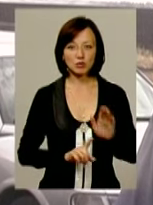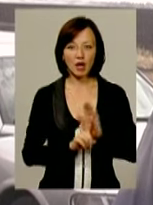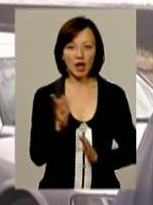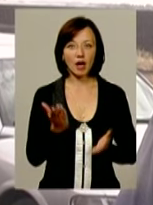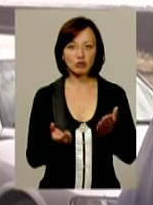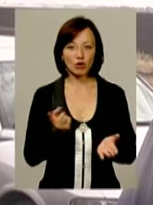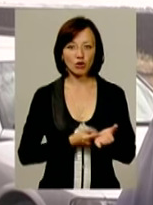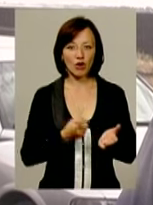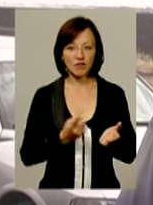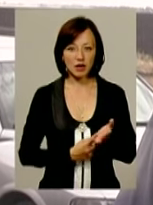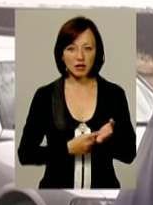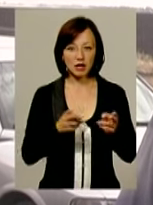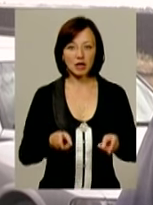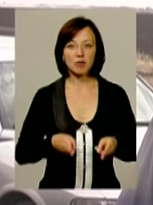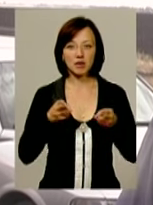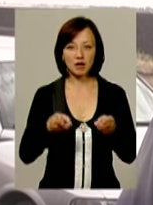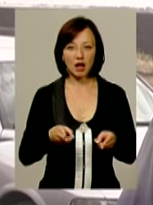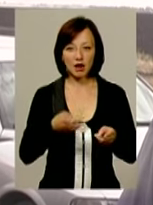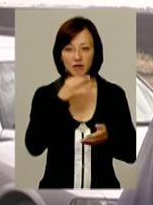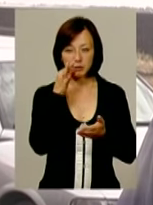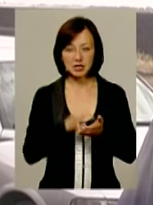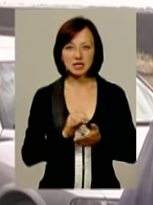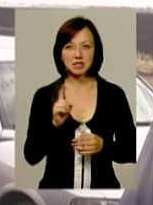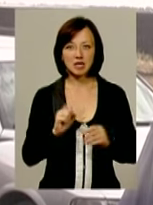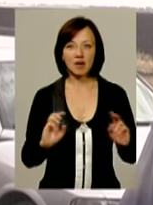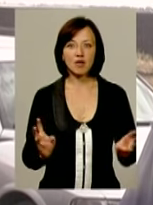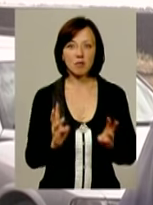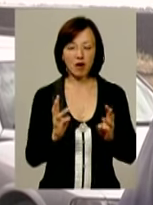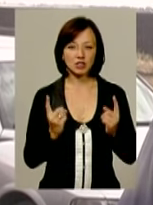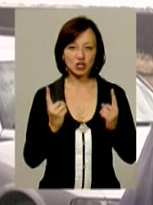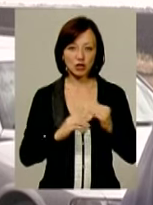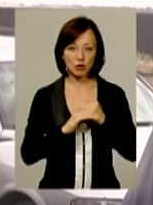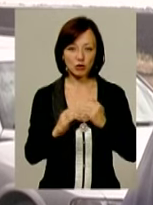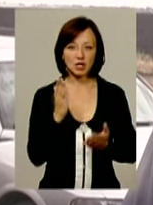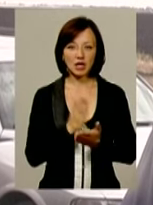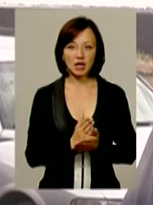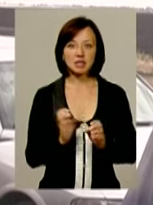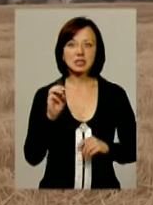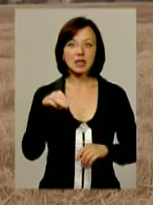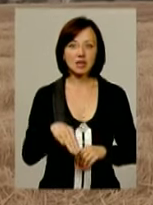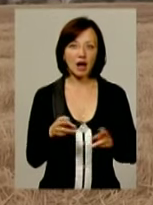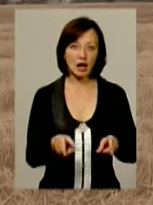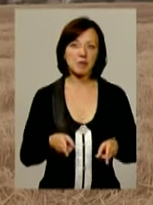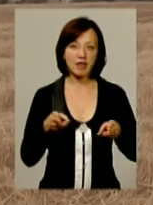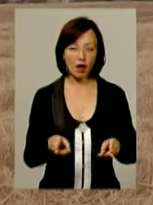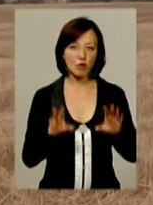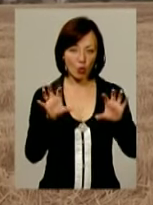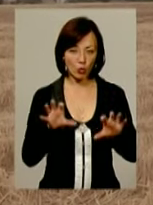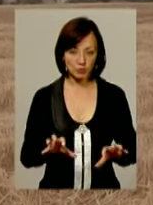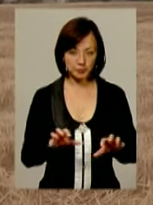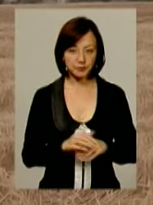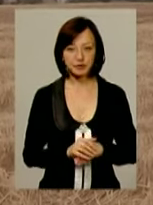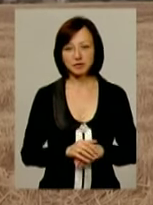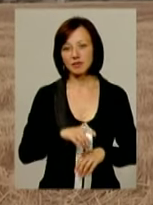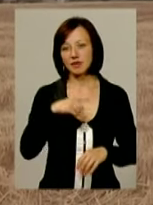доведено кримінальну відповідальність за випалювання значних площ. Є відповідна стаття у Кримінальному кодексі. Назвати господарями людей,